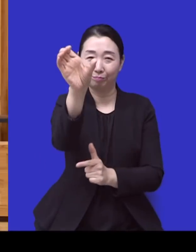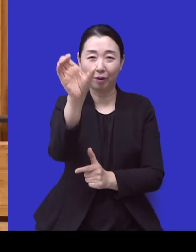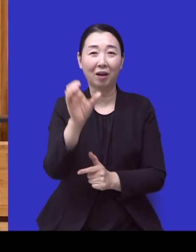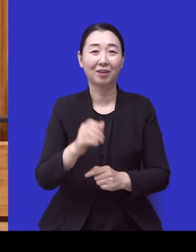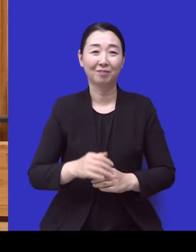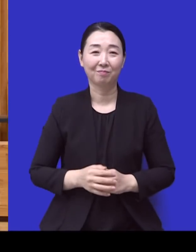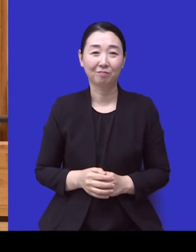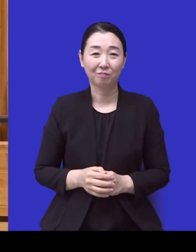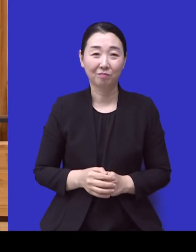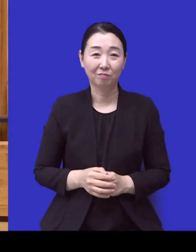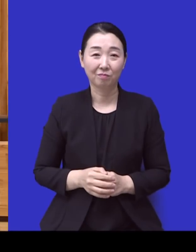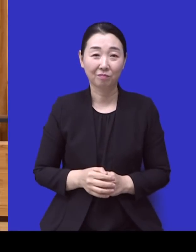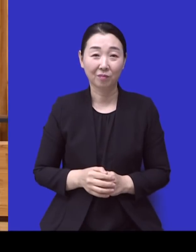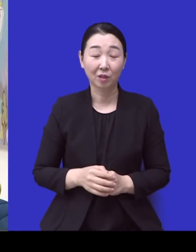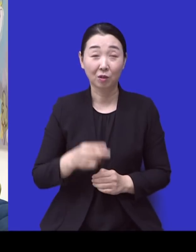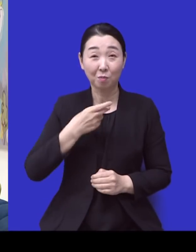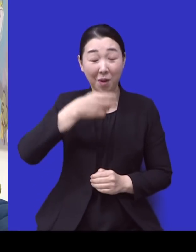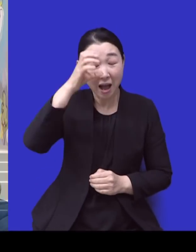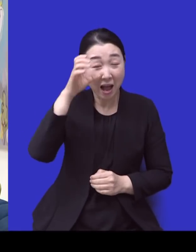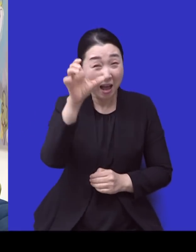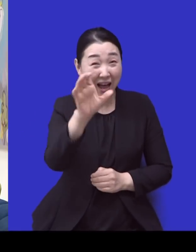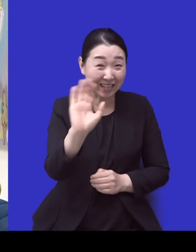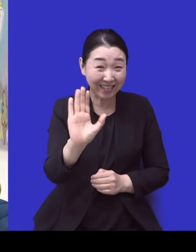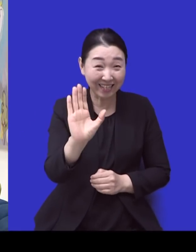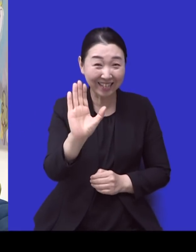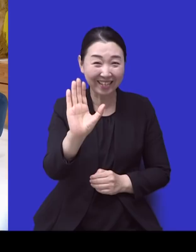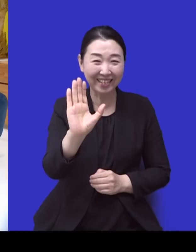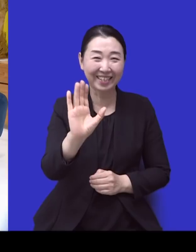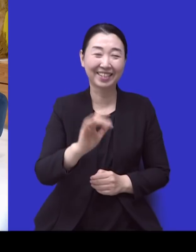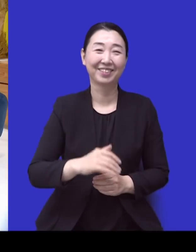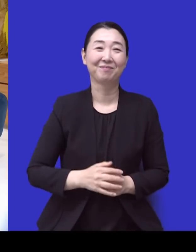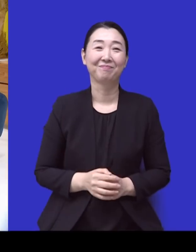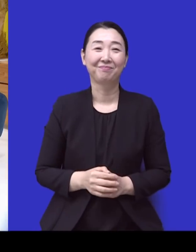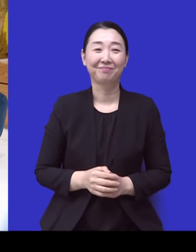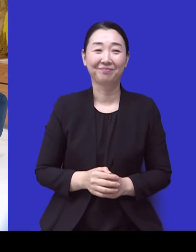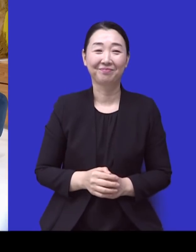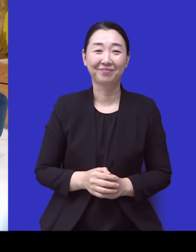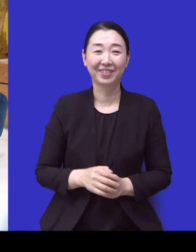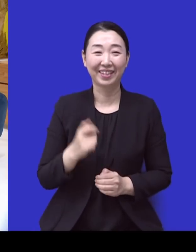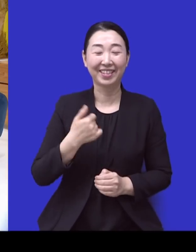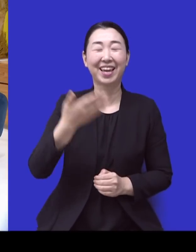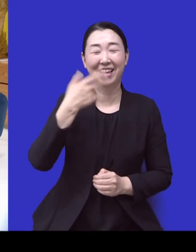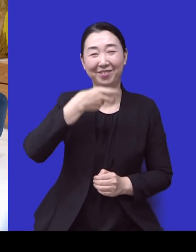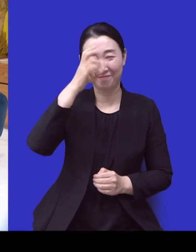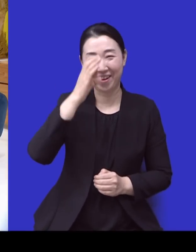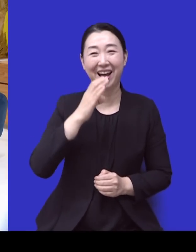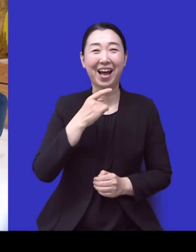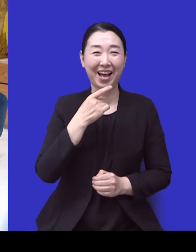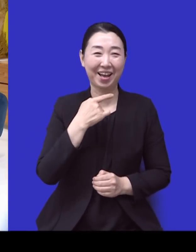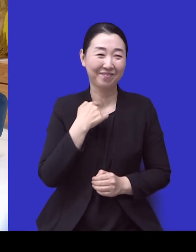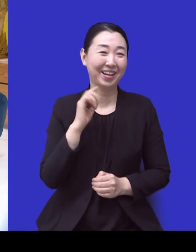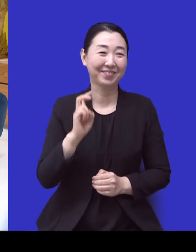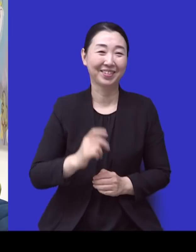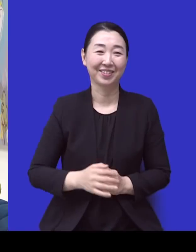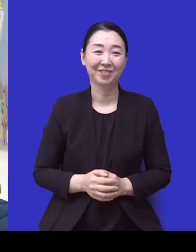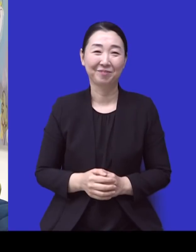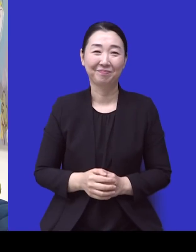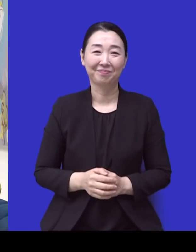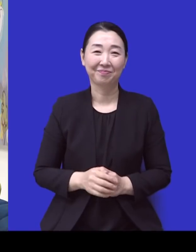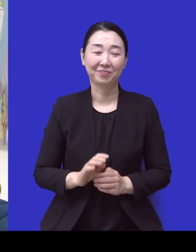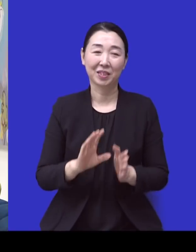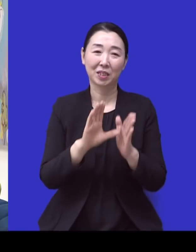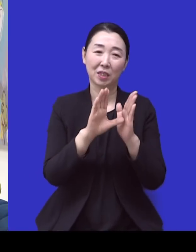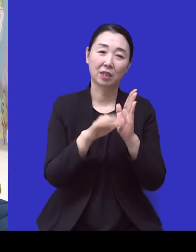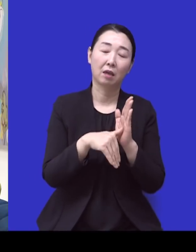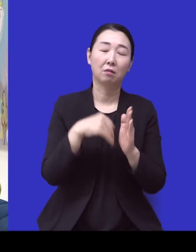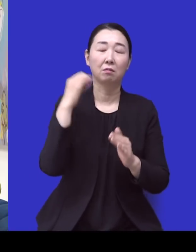올렸던 거라 가지고. 한잔하고 하신 건 아니죠? 예. 아니요. 옛날에 한잔하셨다고. 네네. 네. 근데 이제 그때는